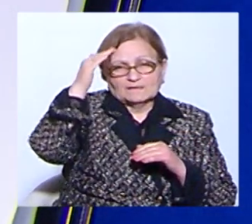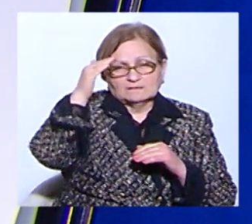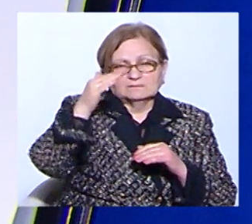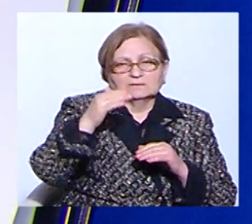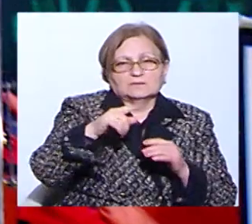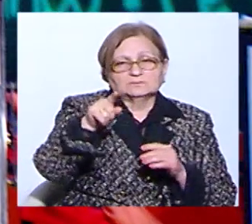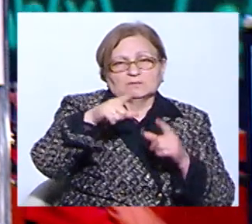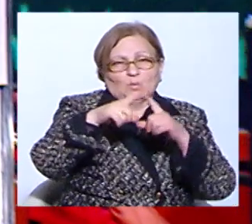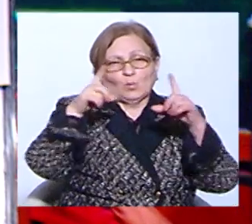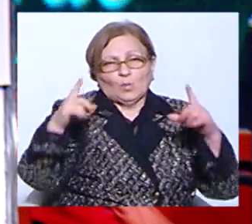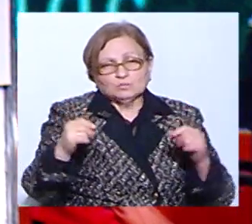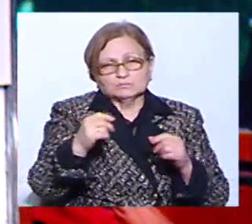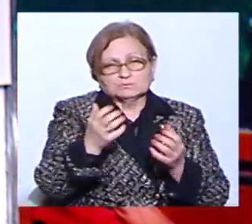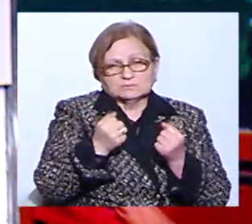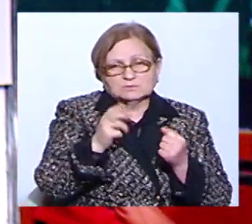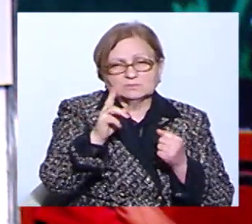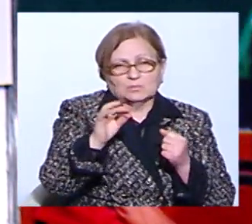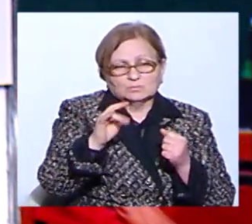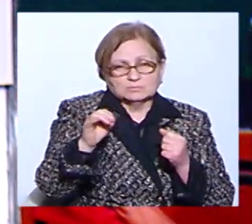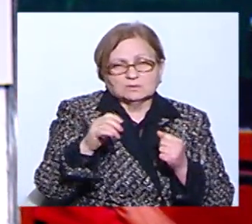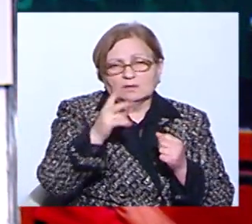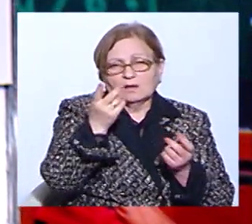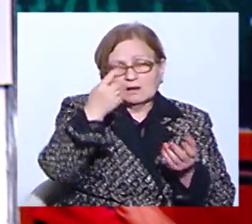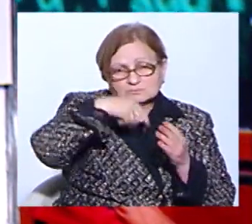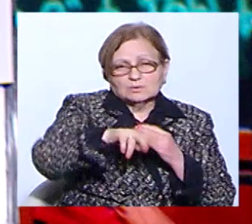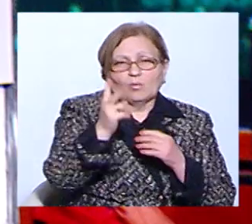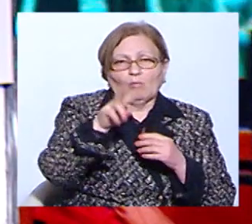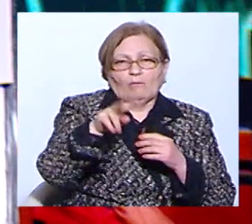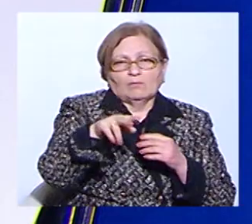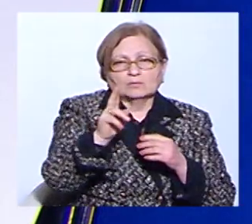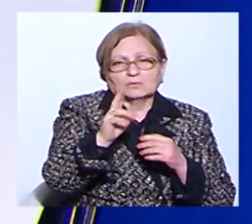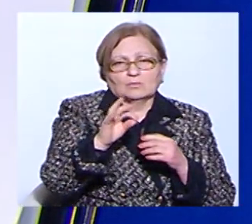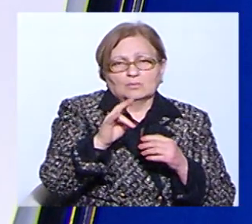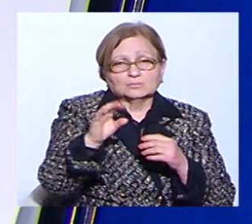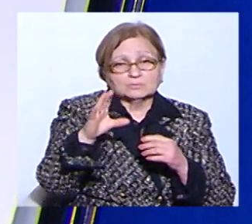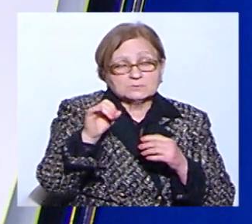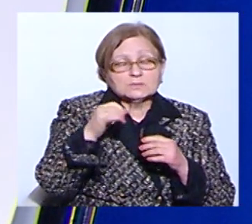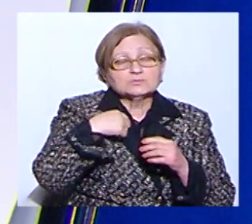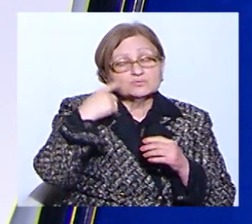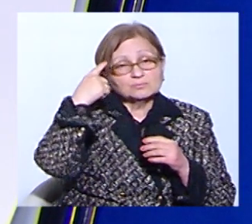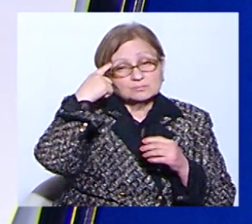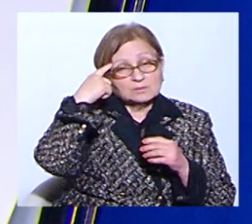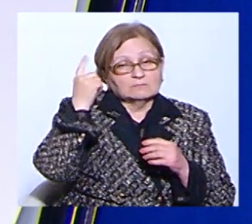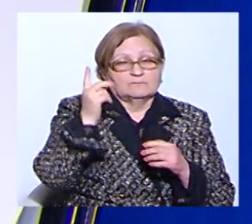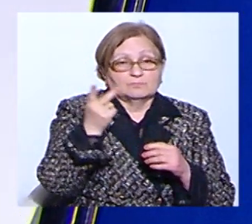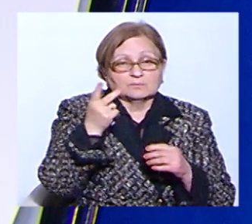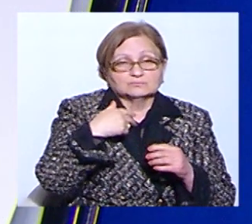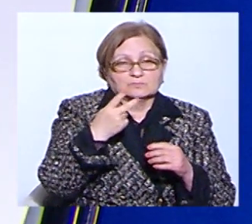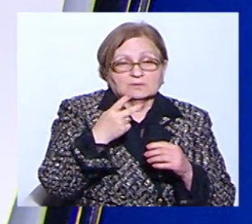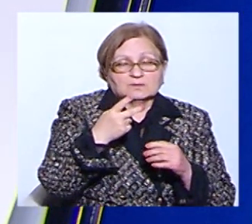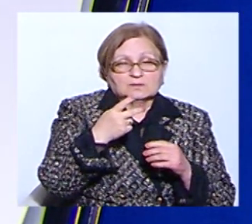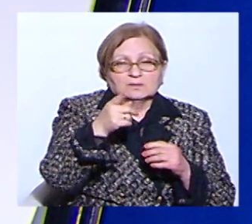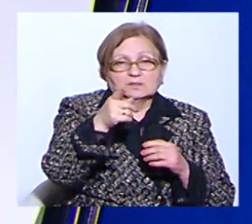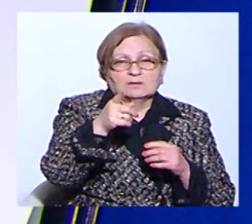წარმოშობს კონუს, ქვემო სამკუთხედი წარმოშობს კონუს, შესაბამისად გამოდის ორი კონუსი. და ჩვენი ამოცანა არის ამჯერად ჩვენი